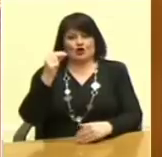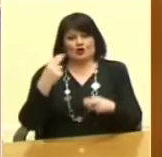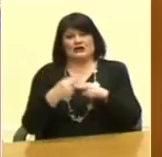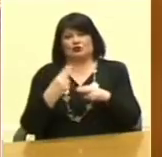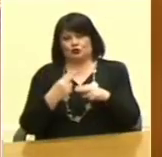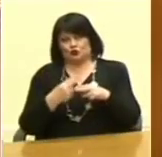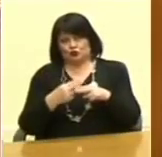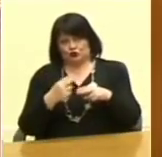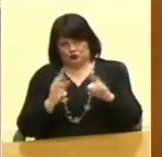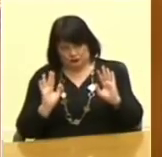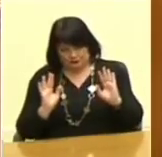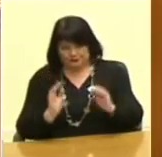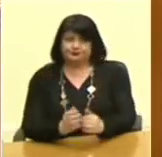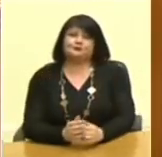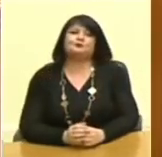ευρωεκλογές.